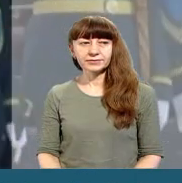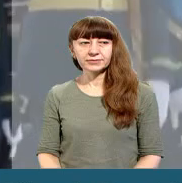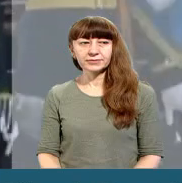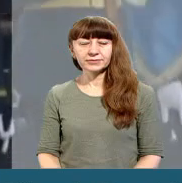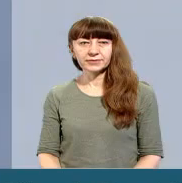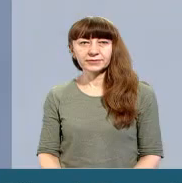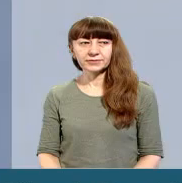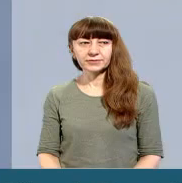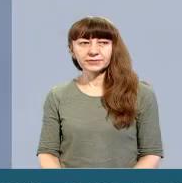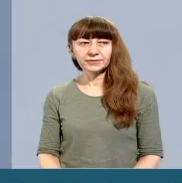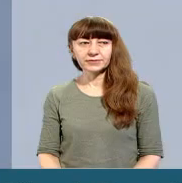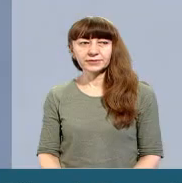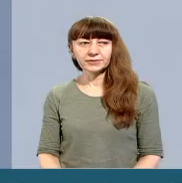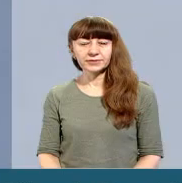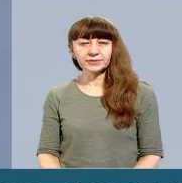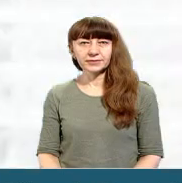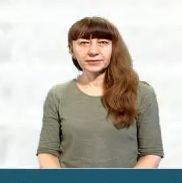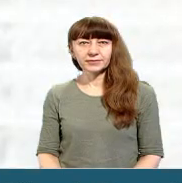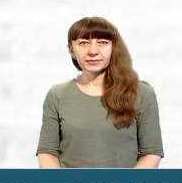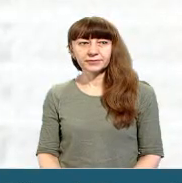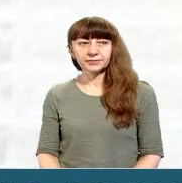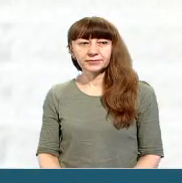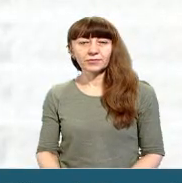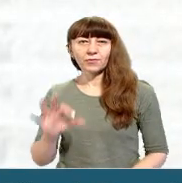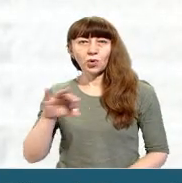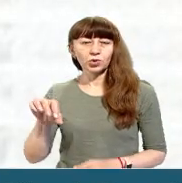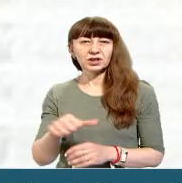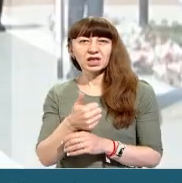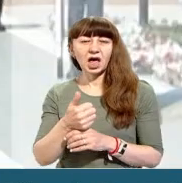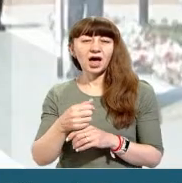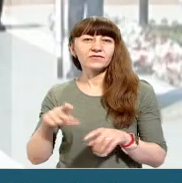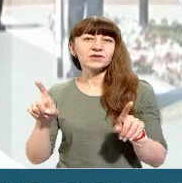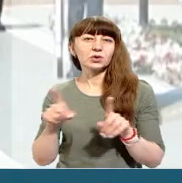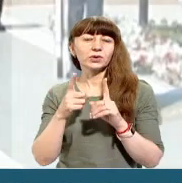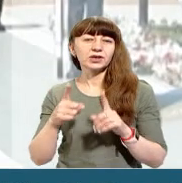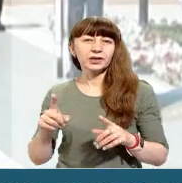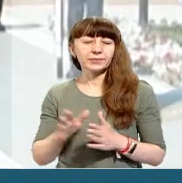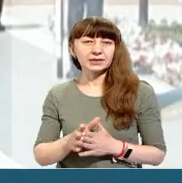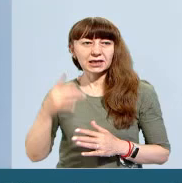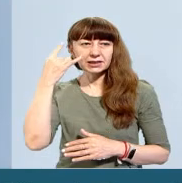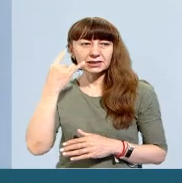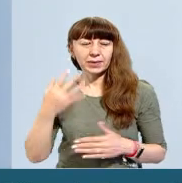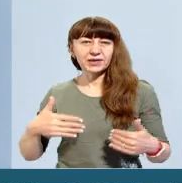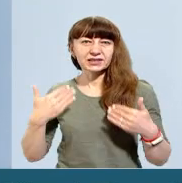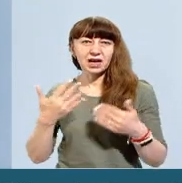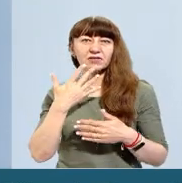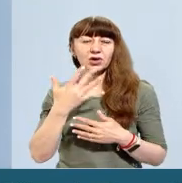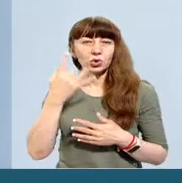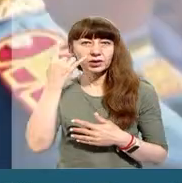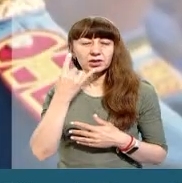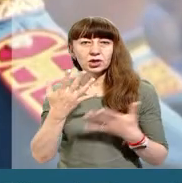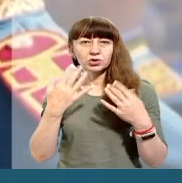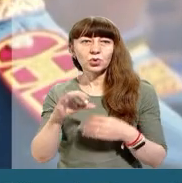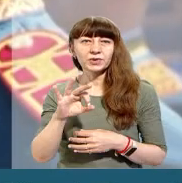Әнұранның әуенімен ту тұғырына қонған соң Қасым-Жомарт Тоқаев Қазақстан халқын мемлекеттік рәміздер күнімен құттықтады. Байрағымыз аспандаған